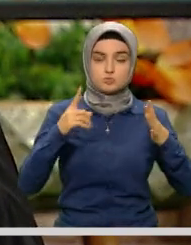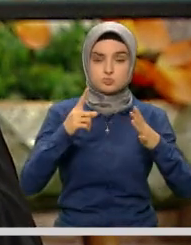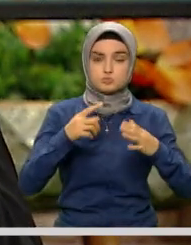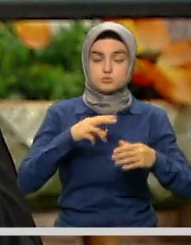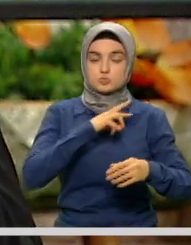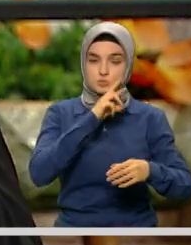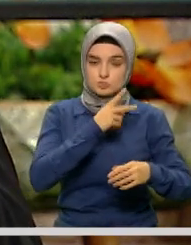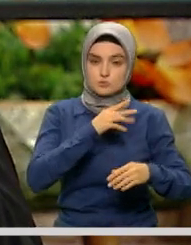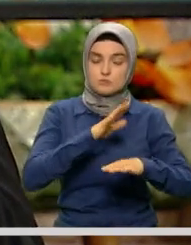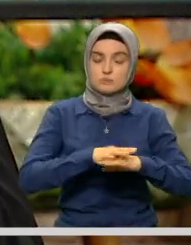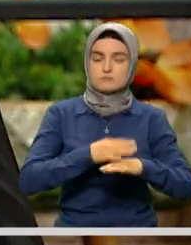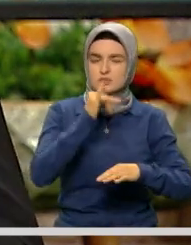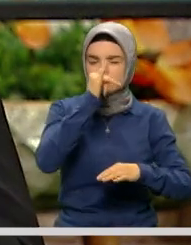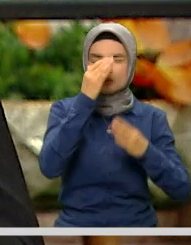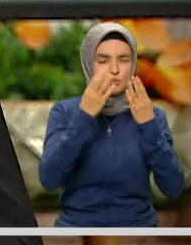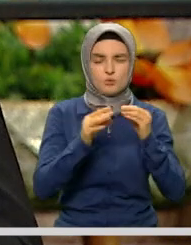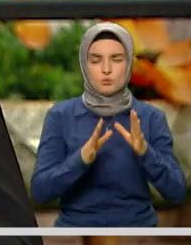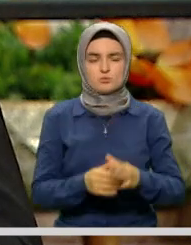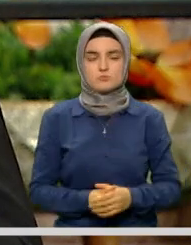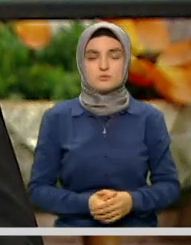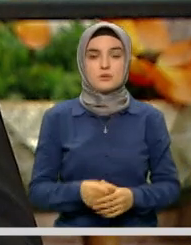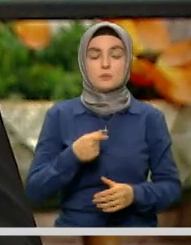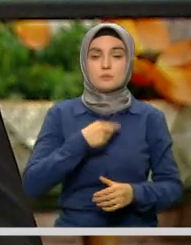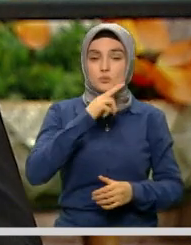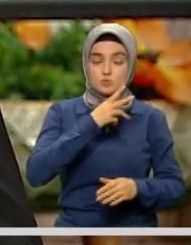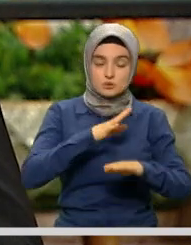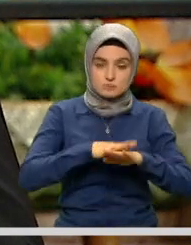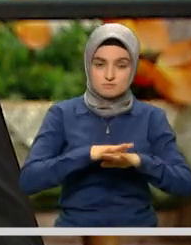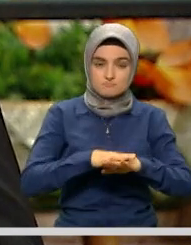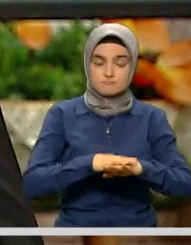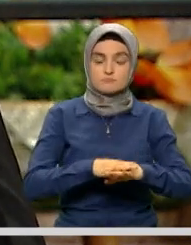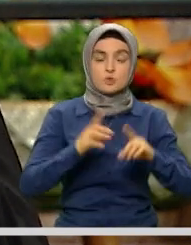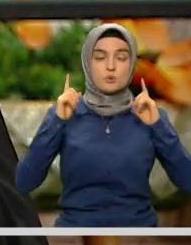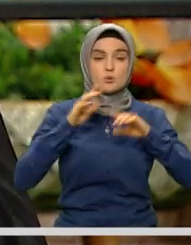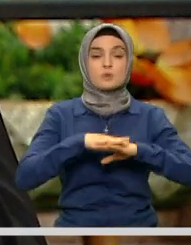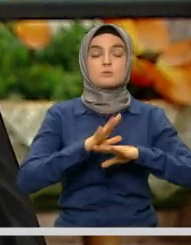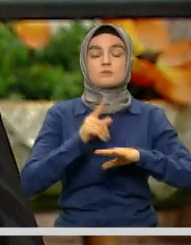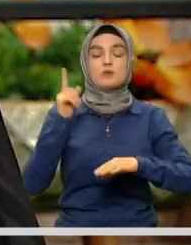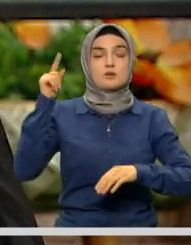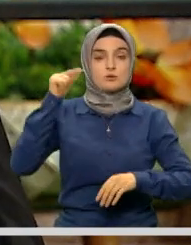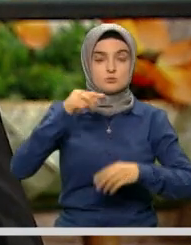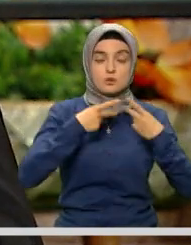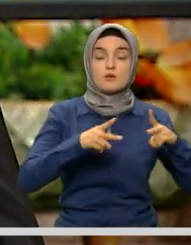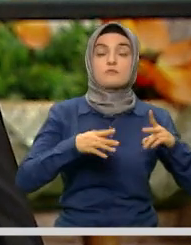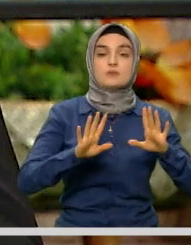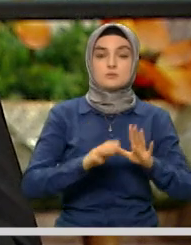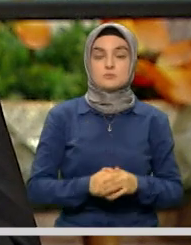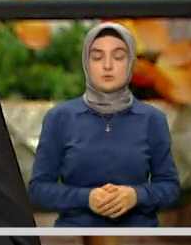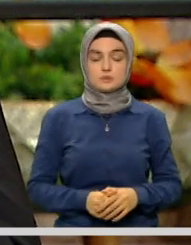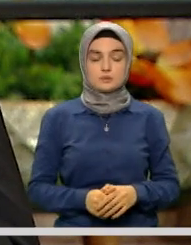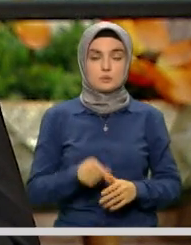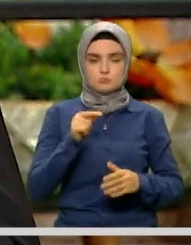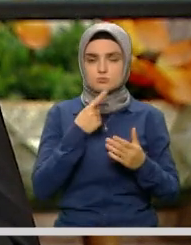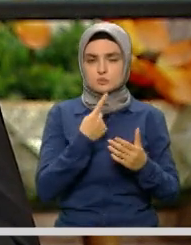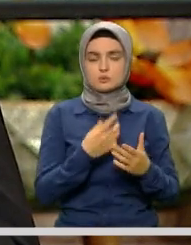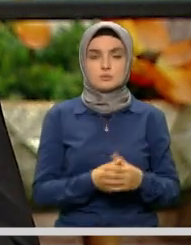demek bir kibirdir aslında. Ya ben öyle bir günah işledim ki tevbe etmiyorum. Hı hı. Yani Allah bunu affedemez yani, haşa. Şimdi aslında bu demektir